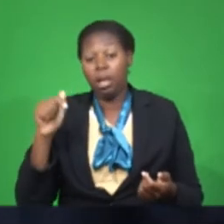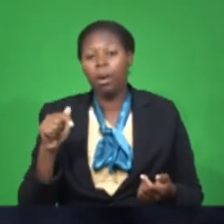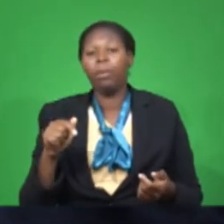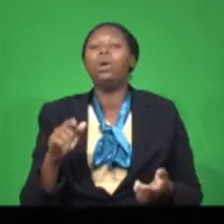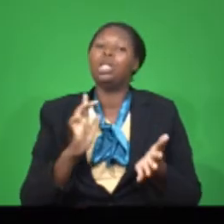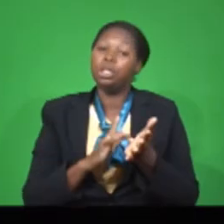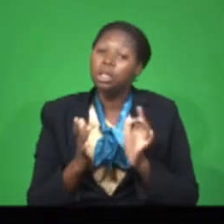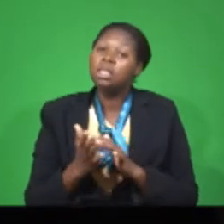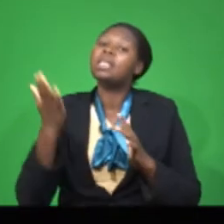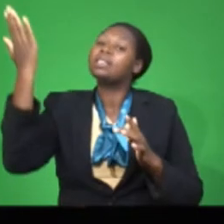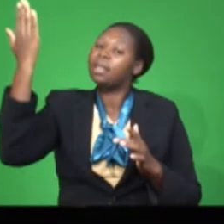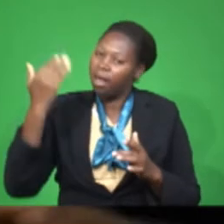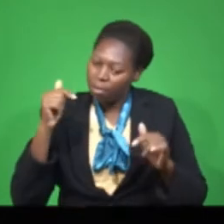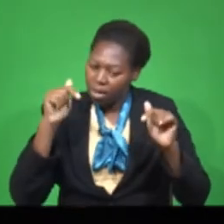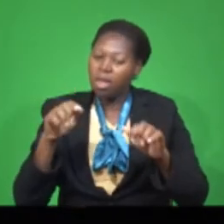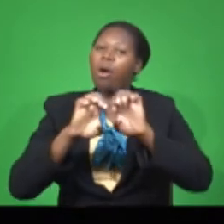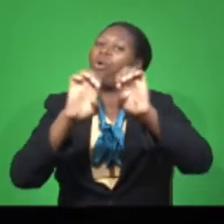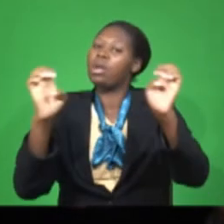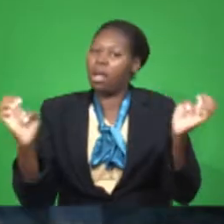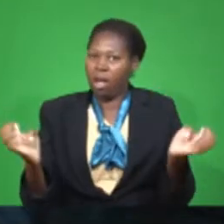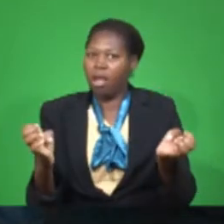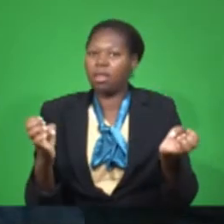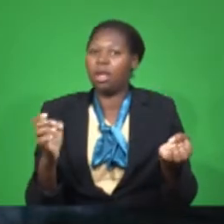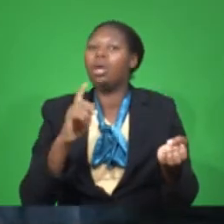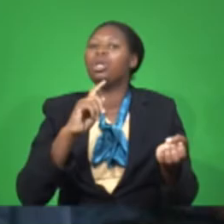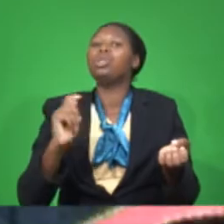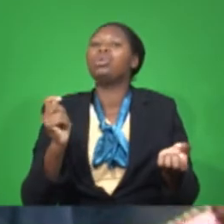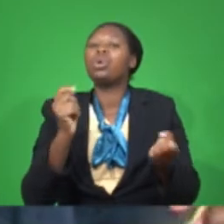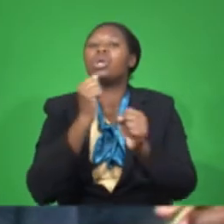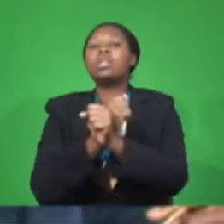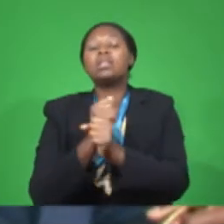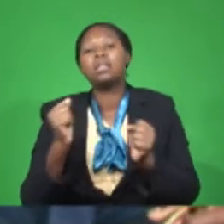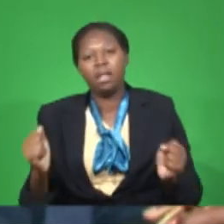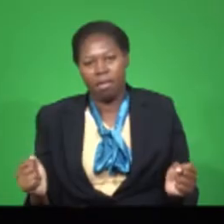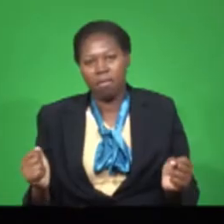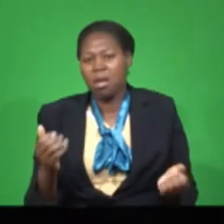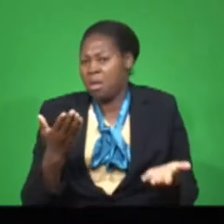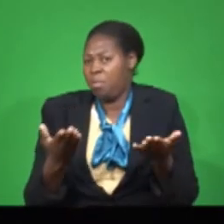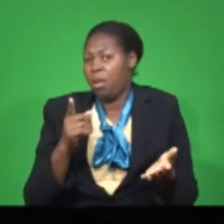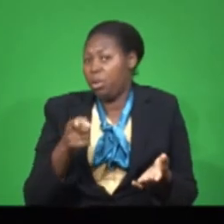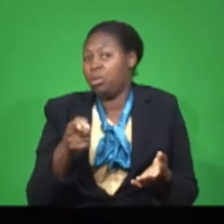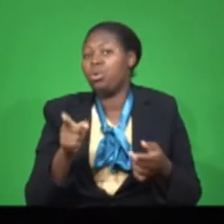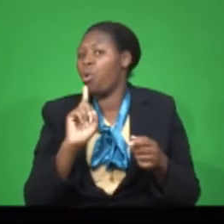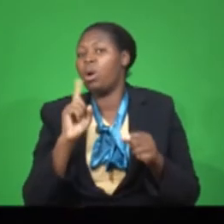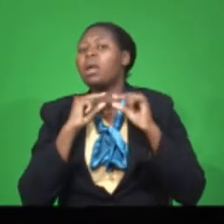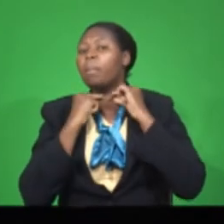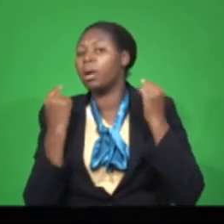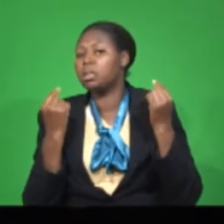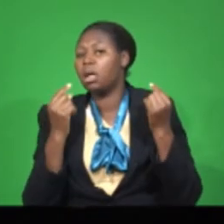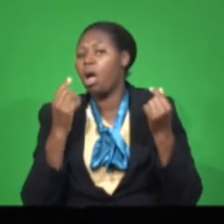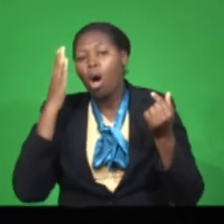izvi. Ndozvitori Mwari kauti ndimi mufundisi munai muda kungonyengetedza vanhu. Chakatoburukira Jesu ka kwaive